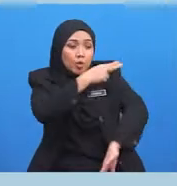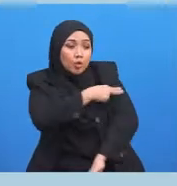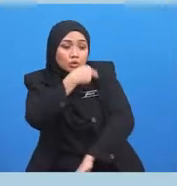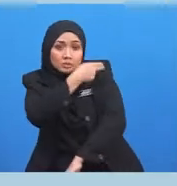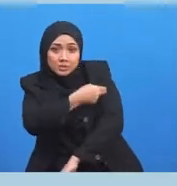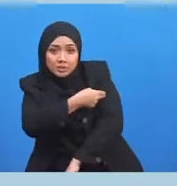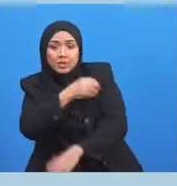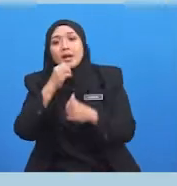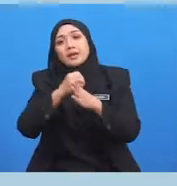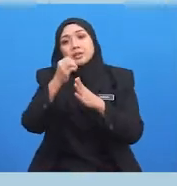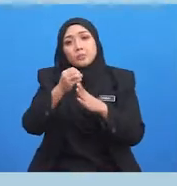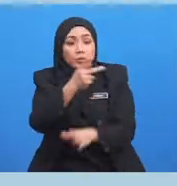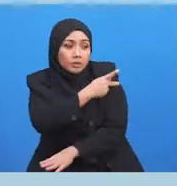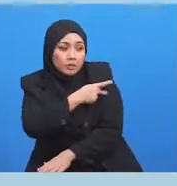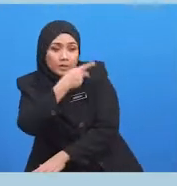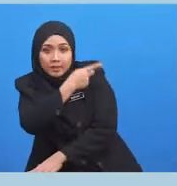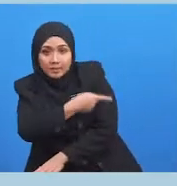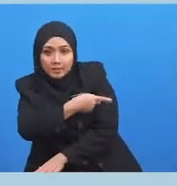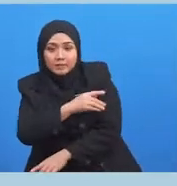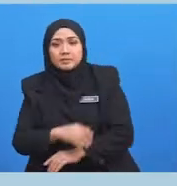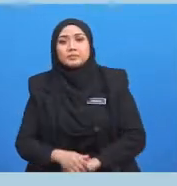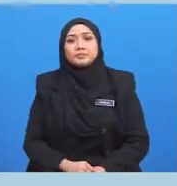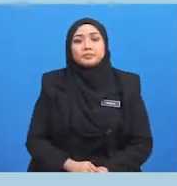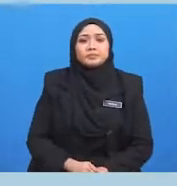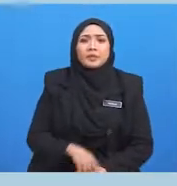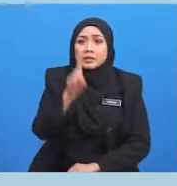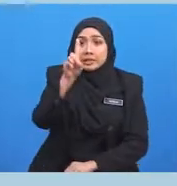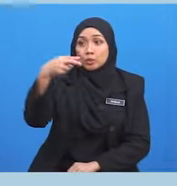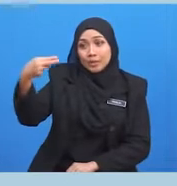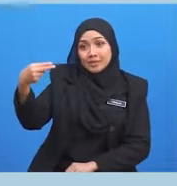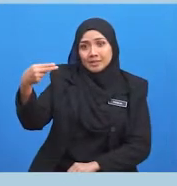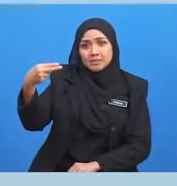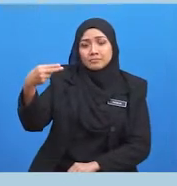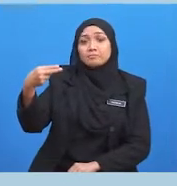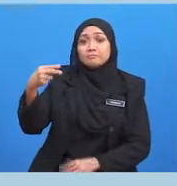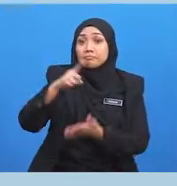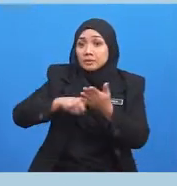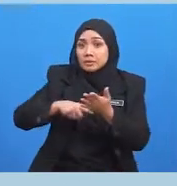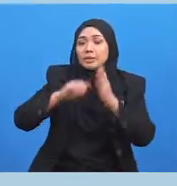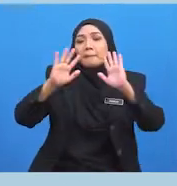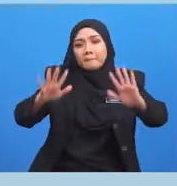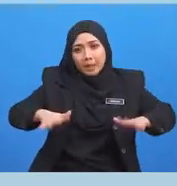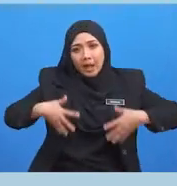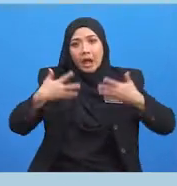atau klinik. Seterusnya satu H iaitu how,